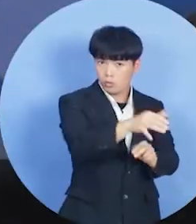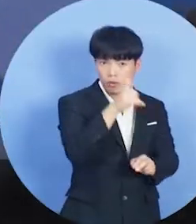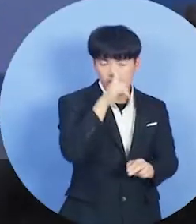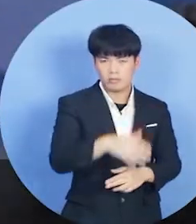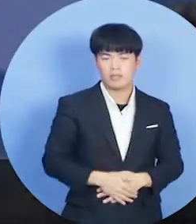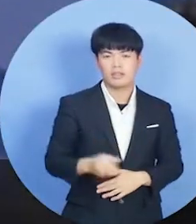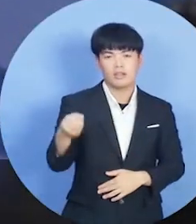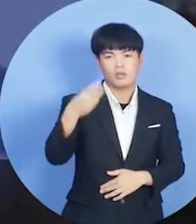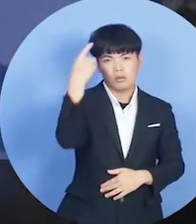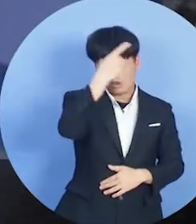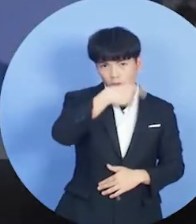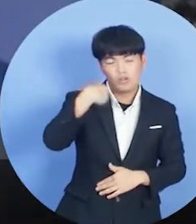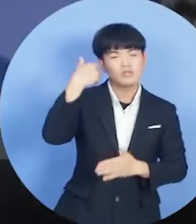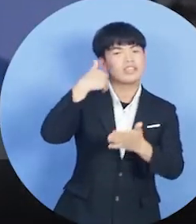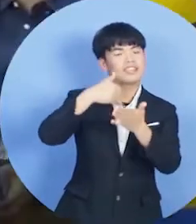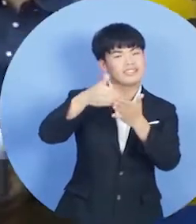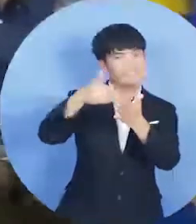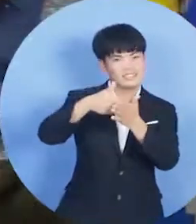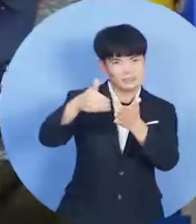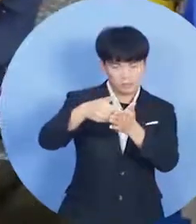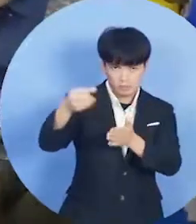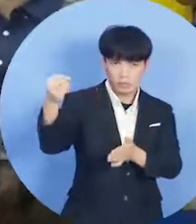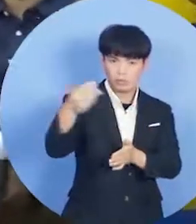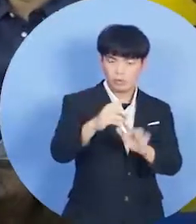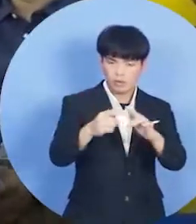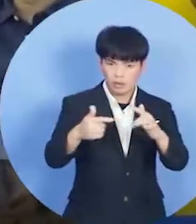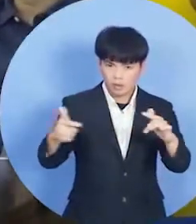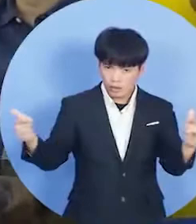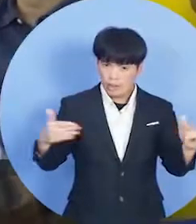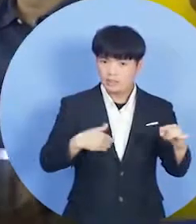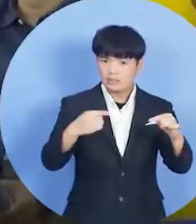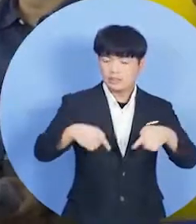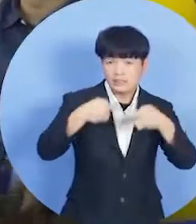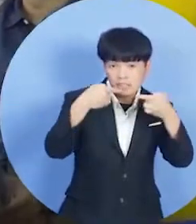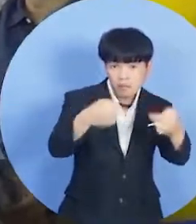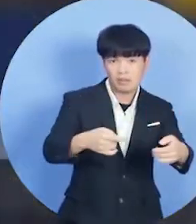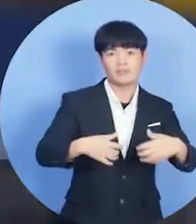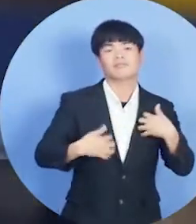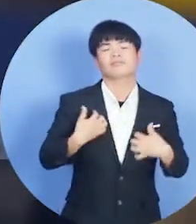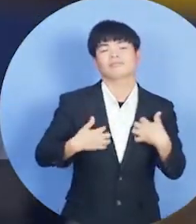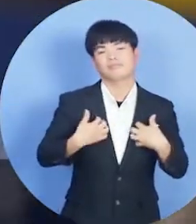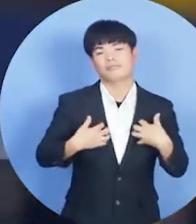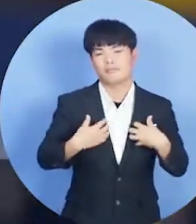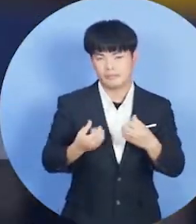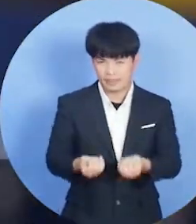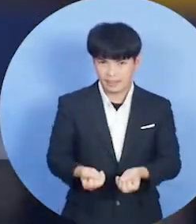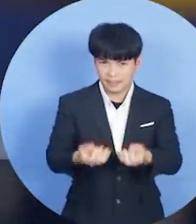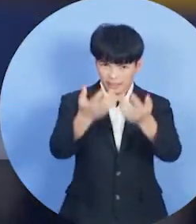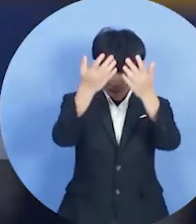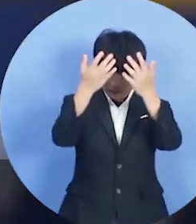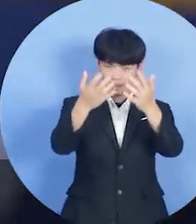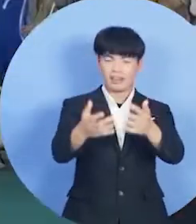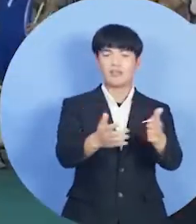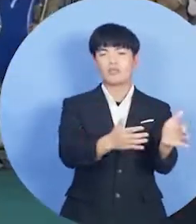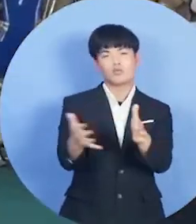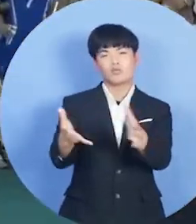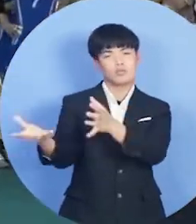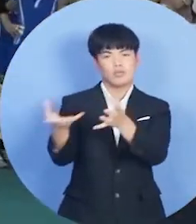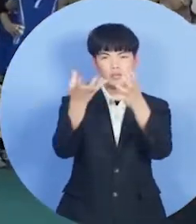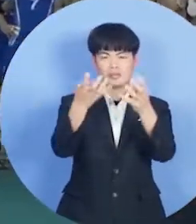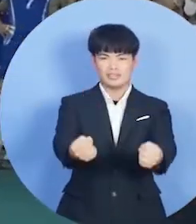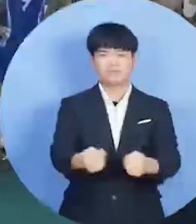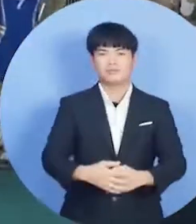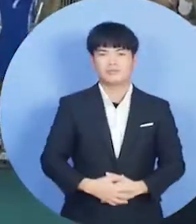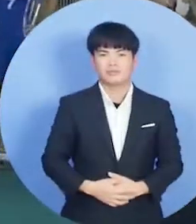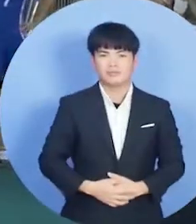페이스 페인팅과 네일 아트 존, 솜사탕 부스 등 팬들이 참여하여 즐길 수 있는 다양한 행사, 이벤트와 함께 화려하게 펼쳐질